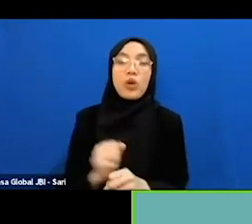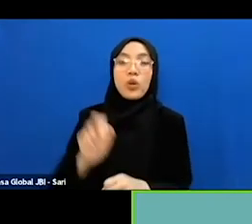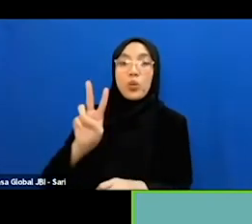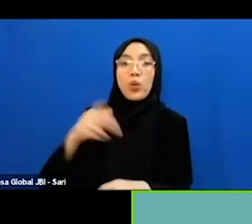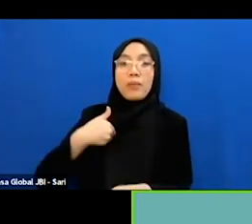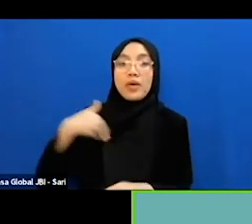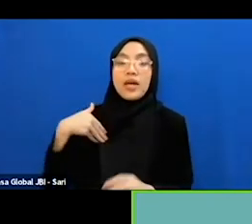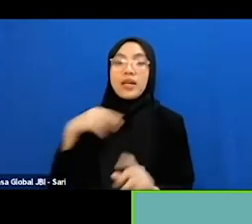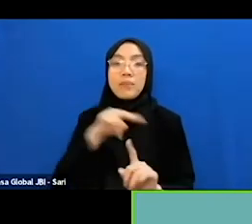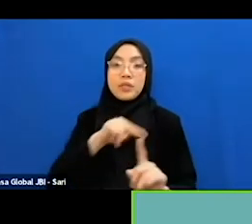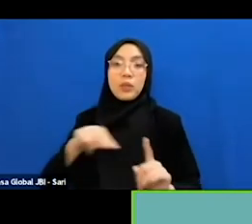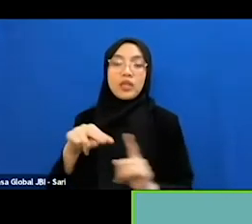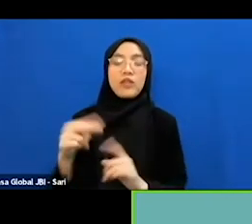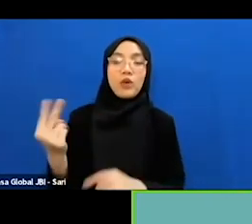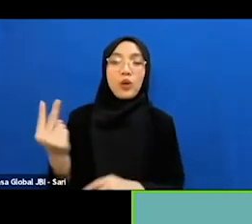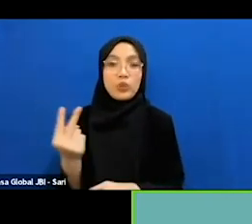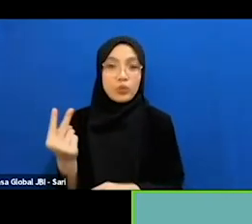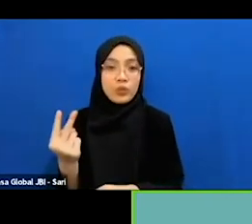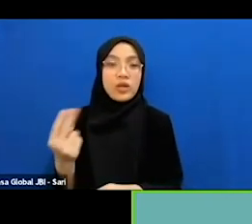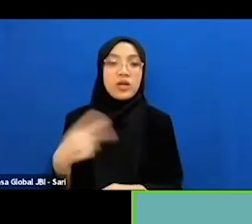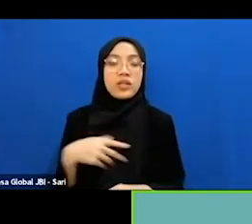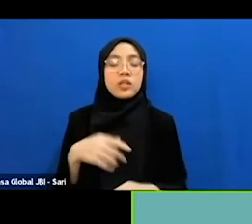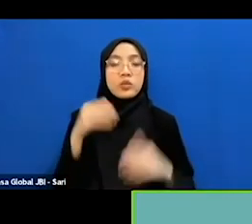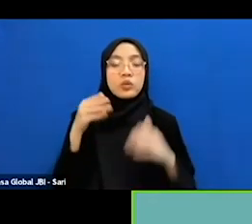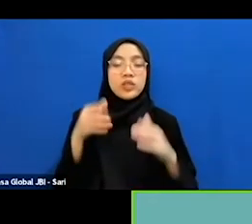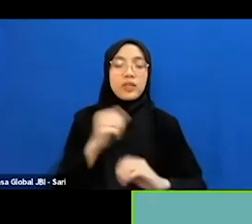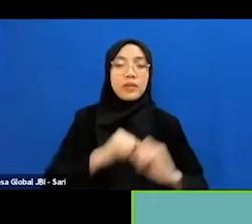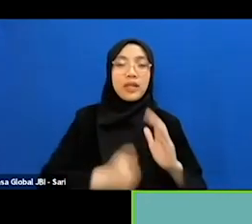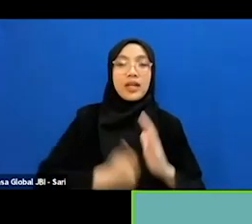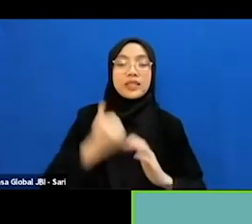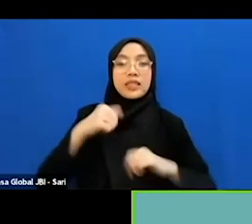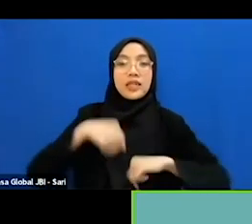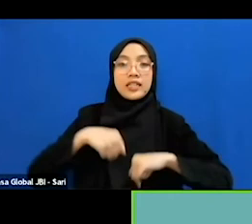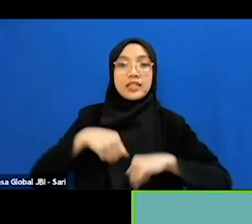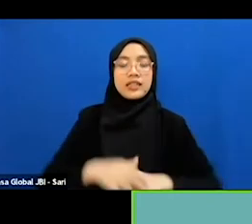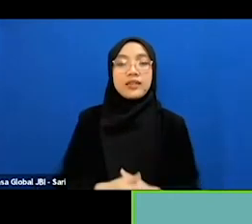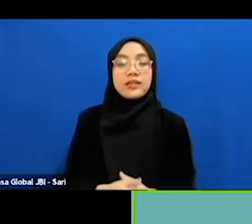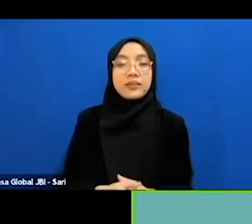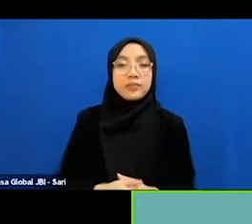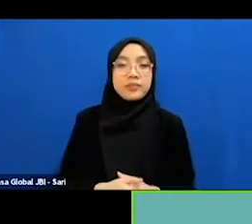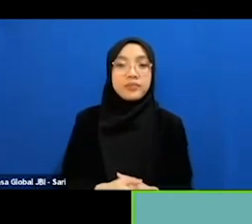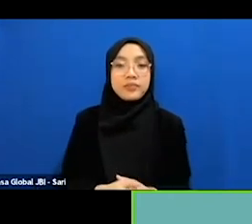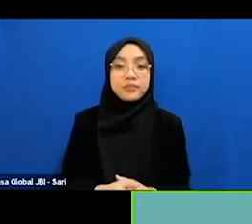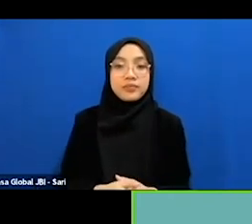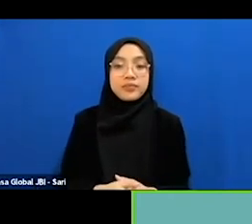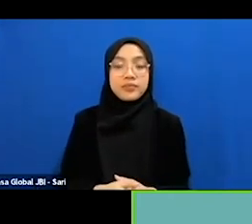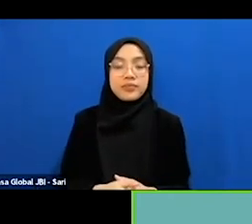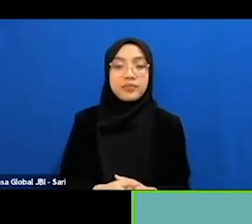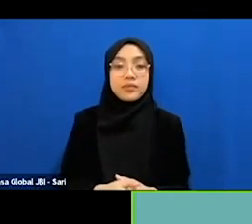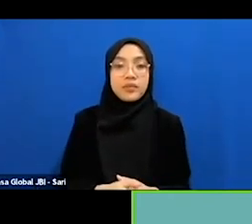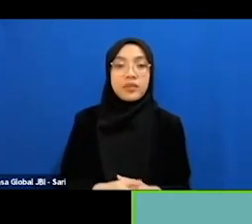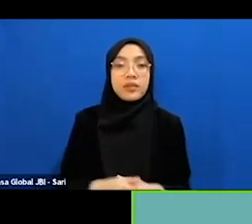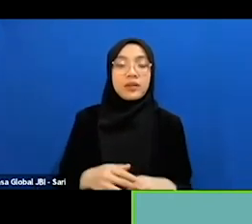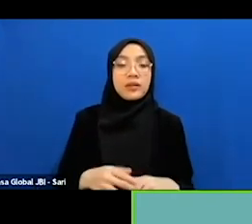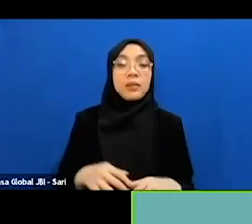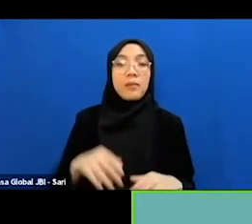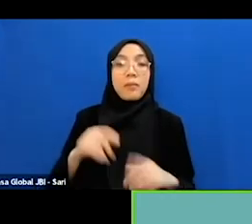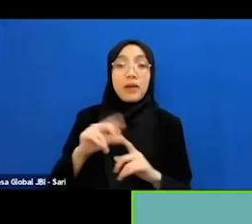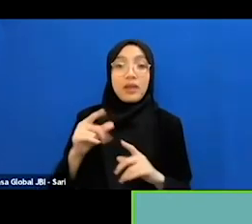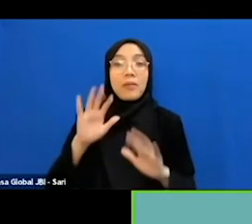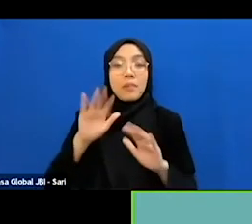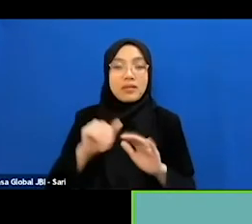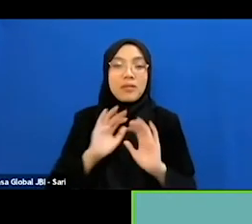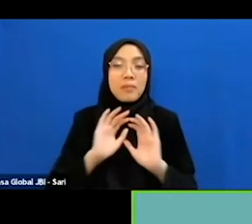dua perspektif mm dalam acara ini dan dalam kegiatan studi ini tentu saja pr-nya masih banyak